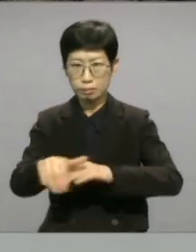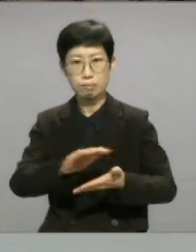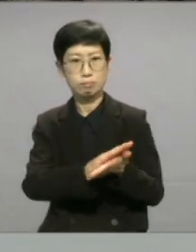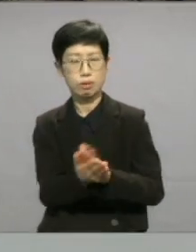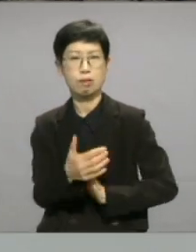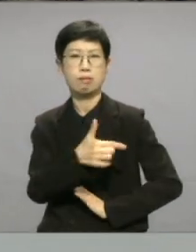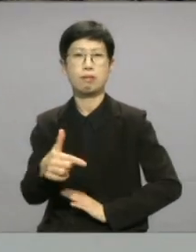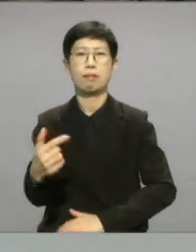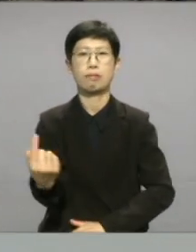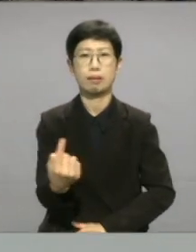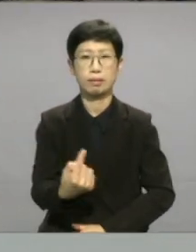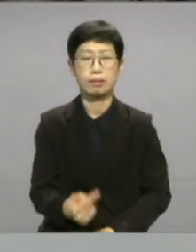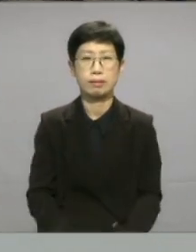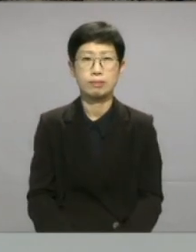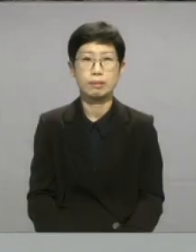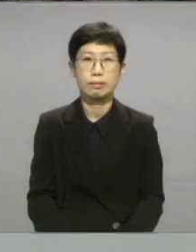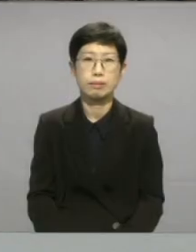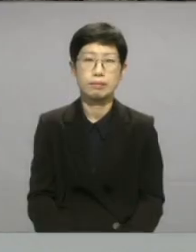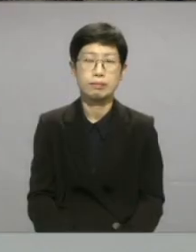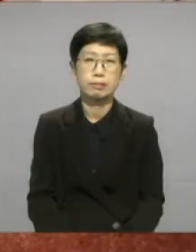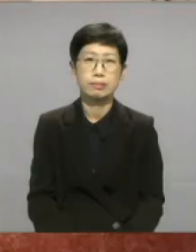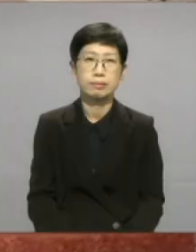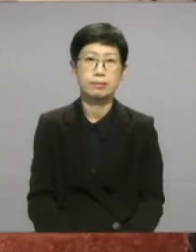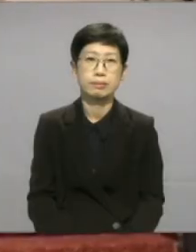예상됩니다. 김준우 월드리포터입니다.